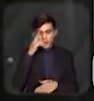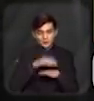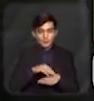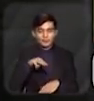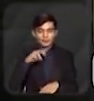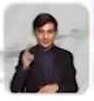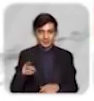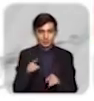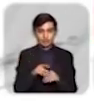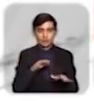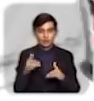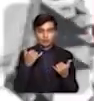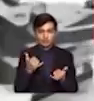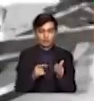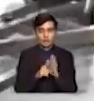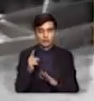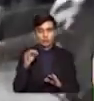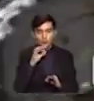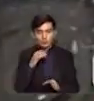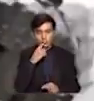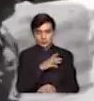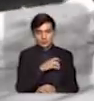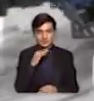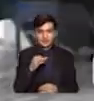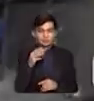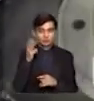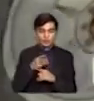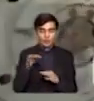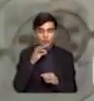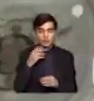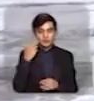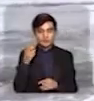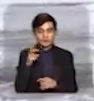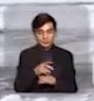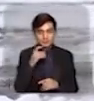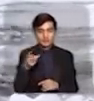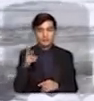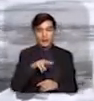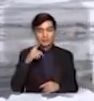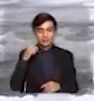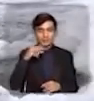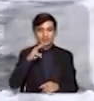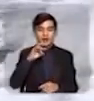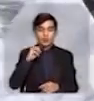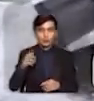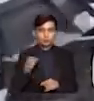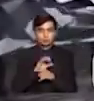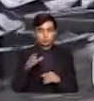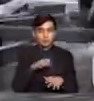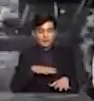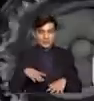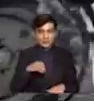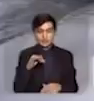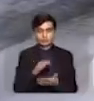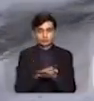әкімдігі болса, іске бүгін кіріскендей кейіп танытып, түсірілім тобы келгенде екі тракторды бірден базарға жіберіп, қарды